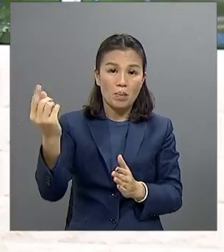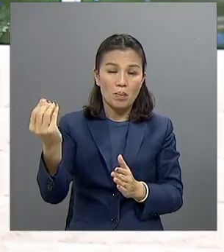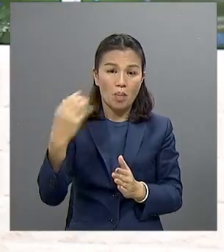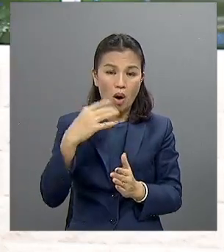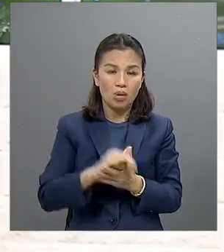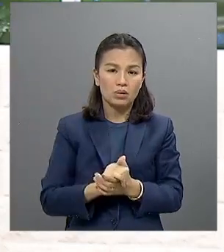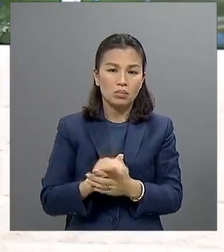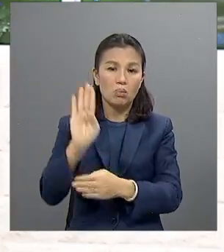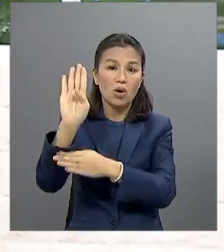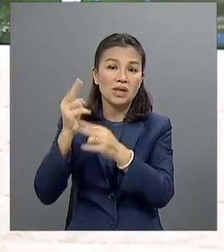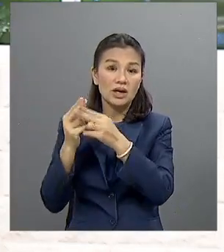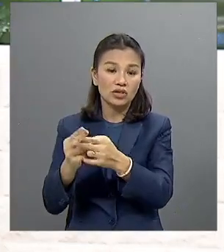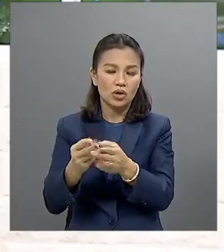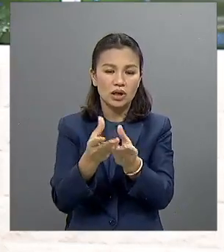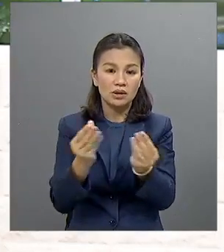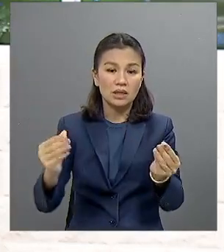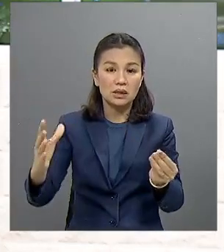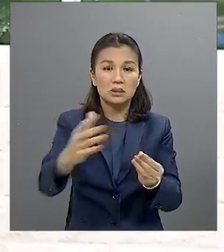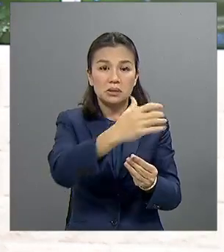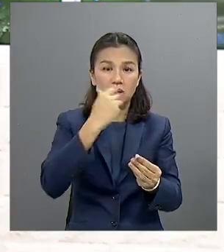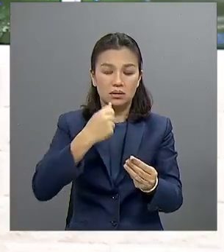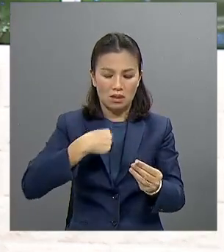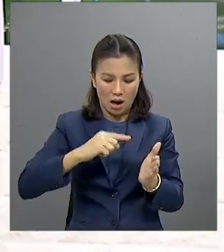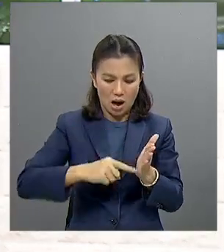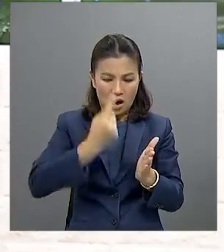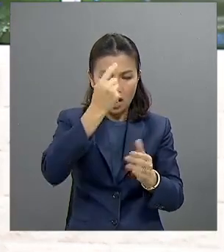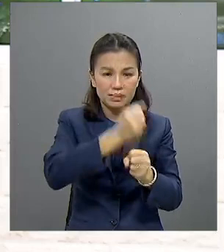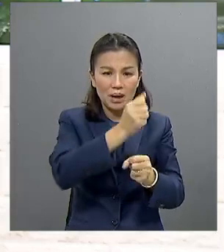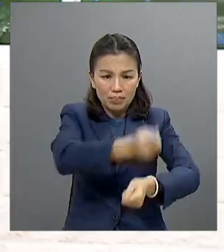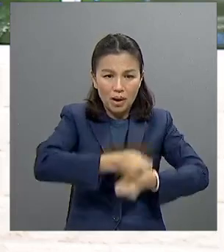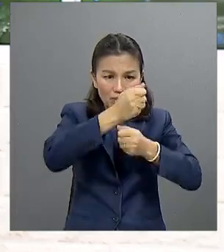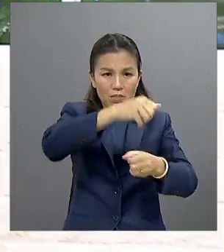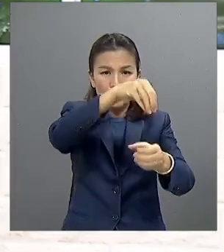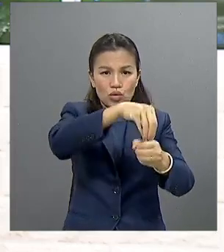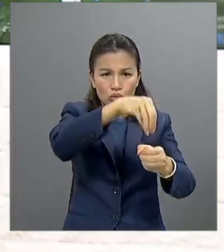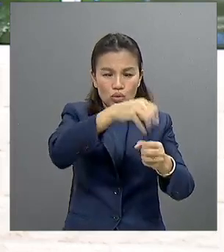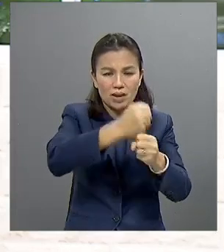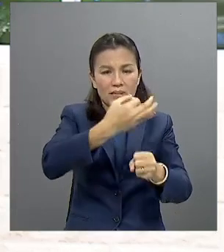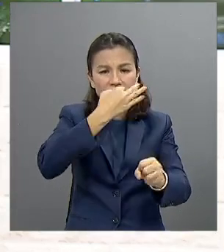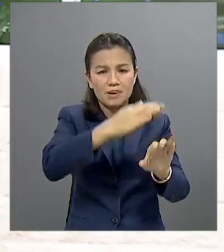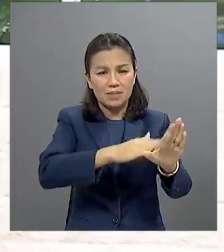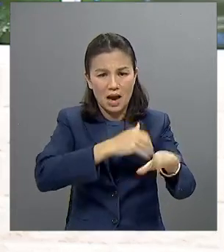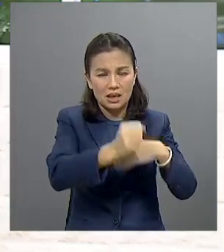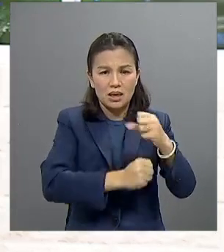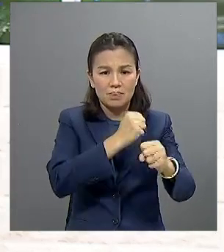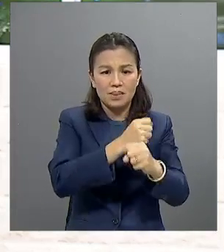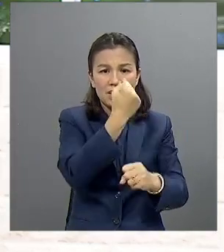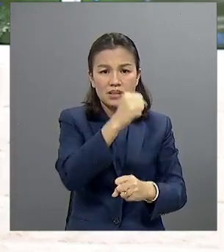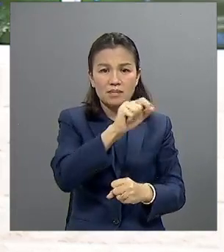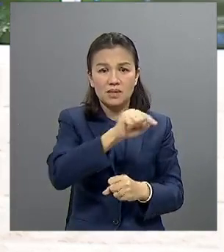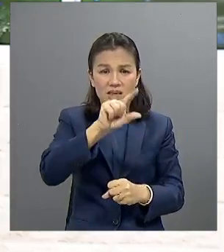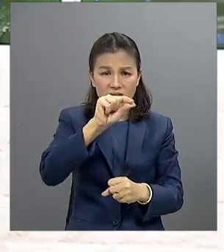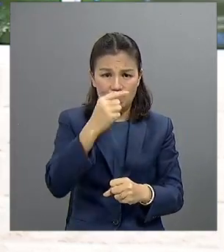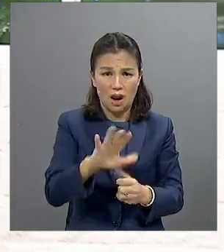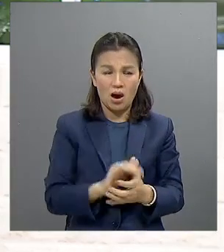กที่ดินทั้งๆที่เขาเนี่ยเป็นผู้บุกเบิกนะเป็นคนที่อยู่มาเนี่ยทำกินกันมาเป็น10 20ปีในที่ธนารักษ์แห่งนี้เนี่ยนะคะล่าสุด